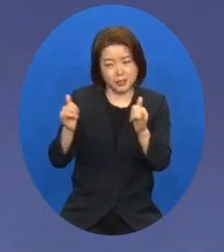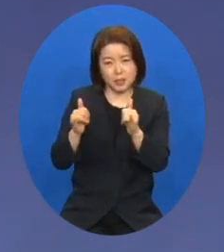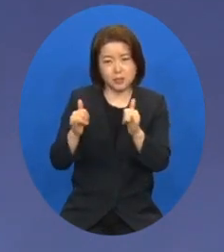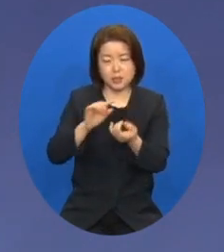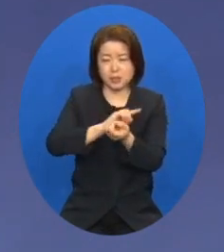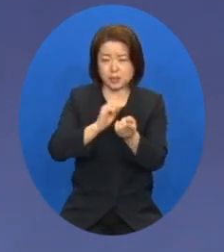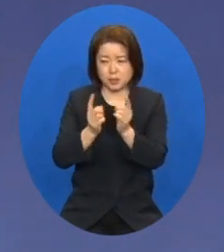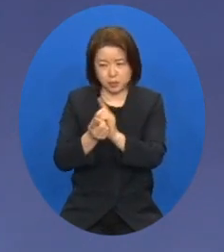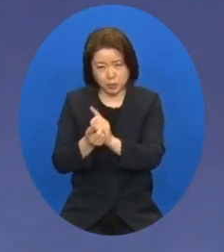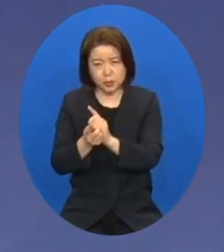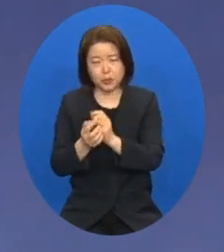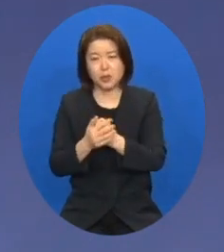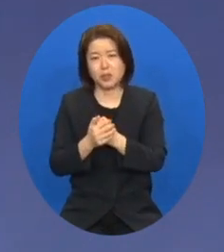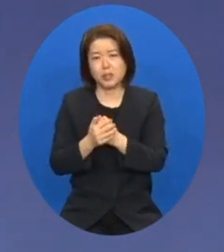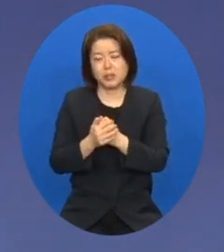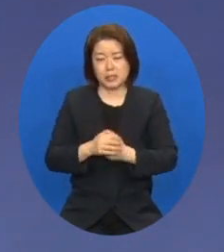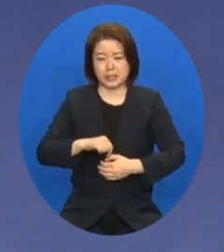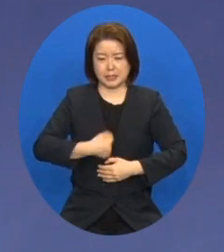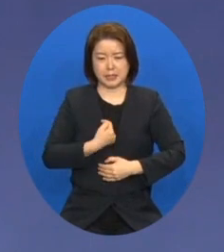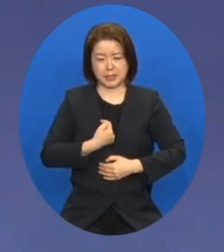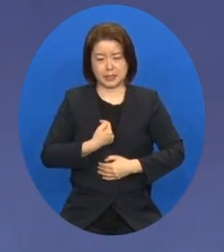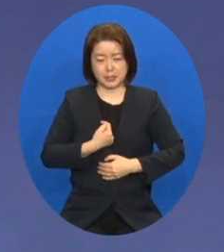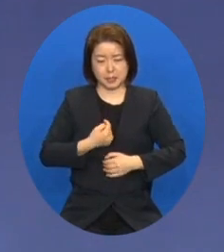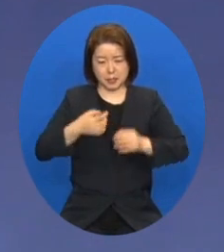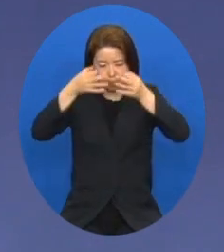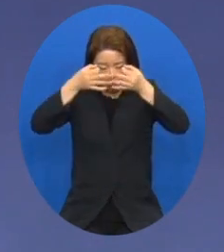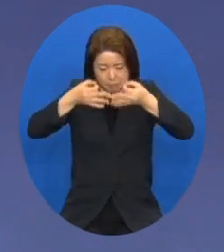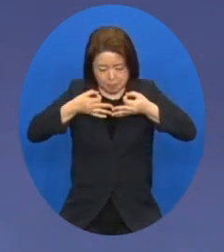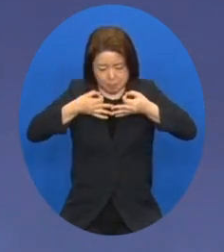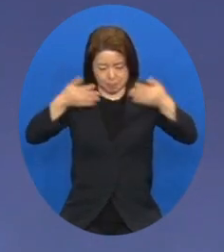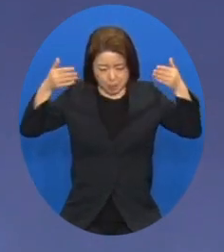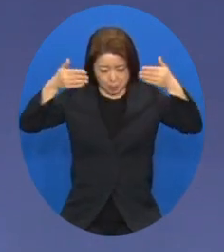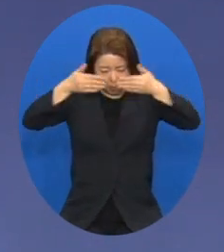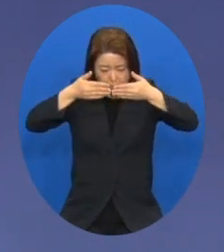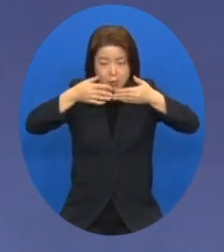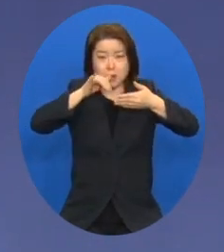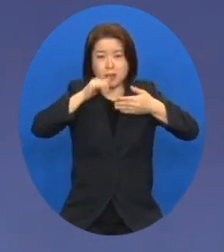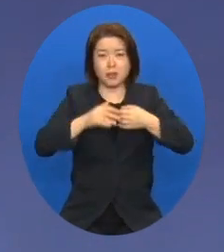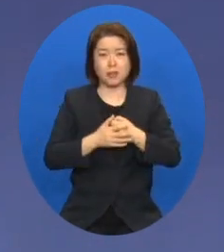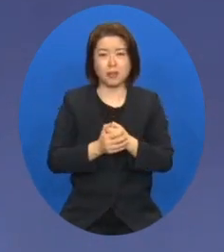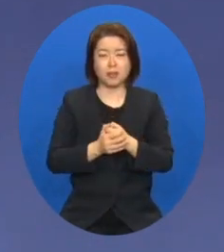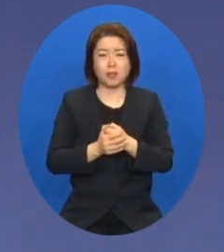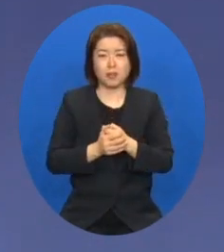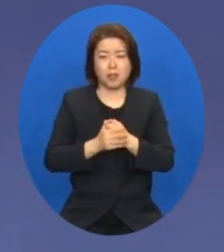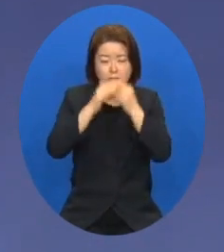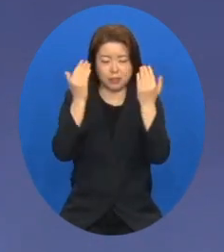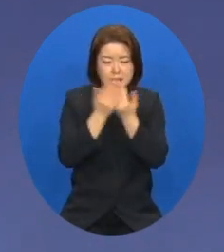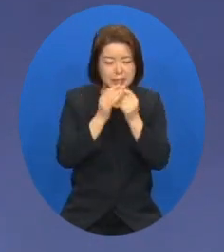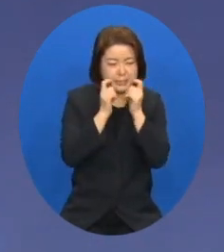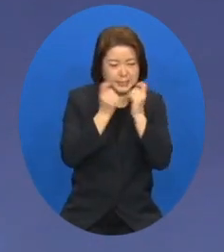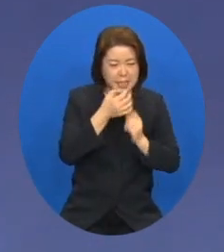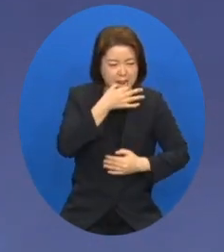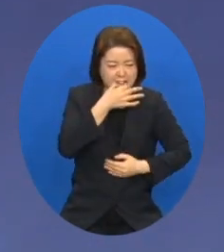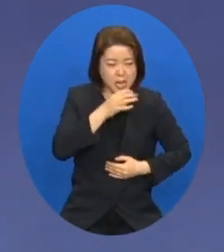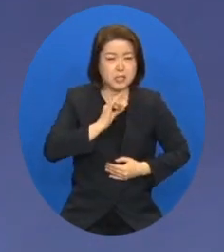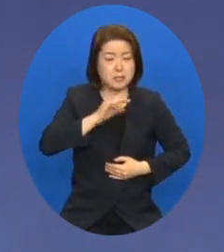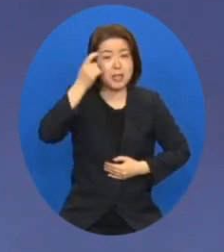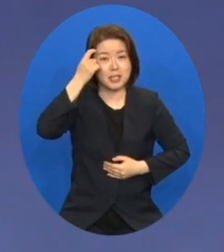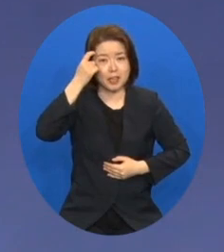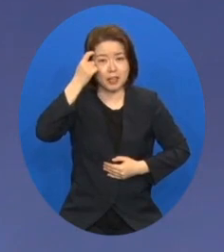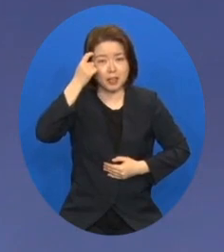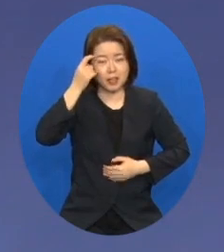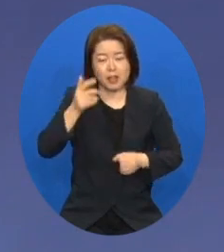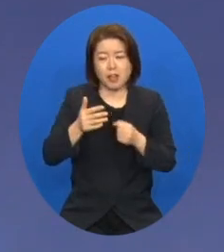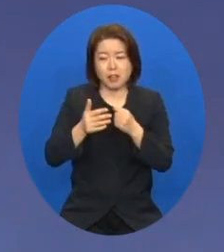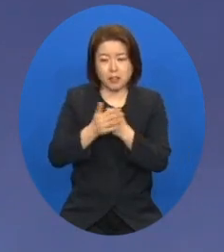서서히 이제 자기만 생각하게 됩니다 다 이기적인 생각만 하게 됩니다 그래서